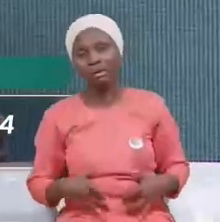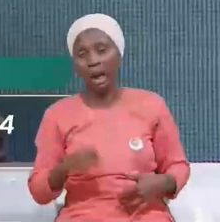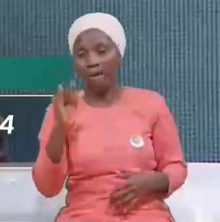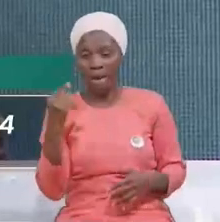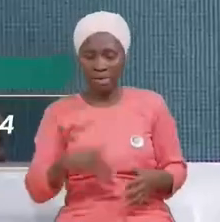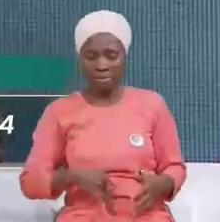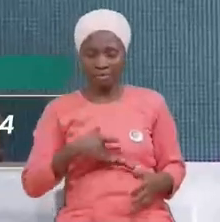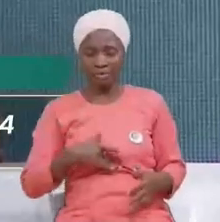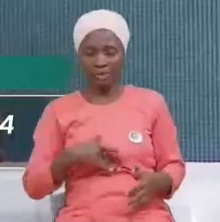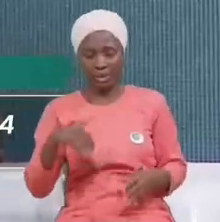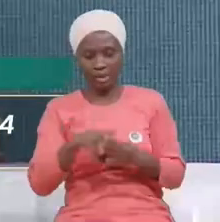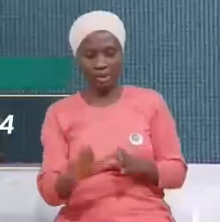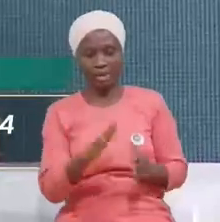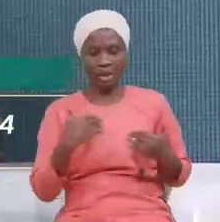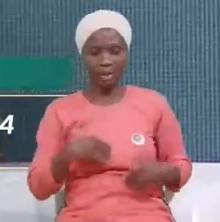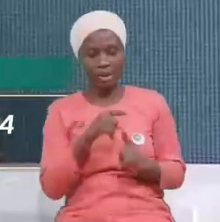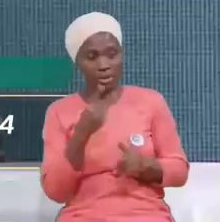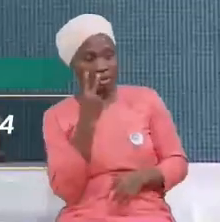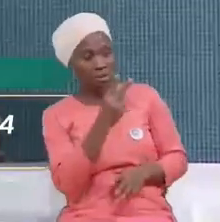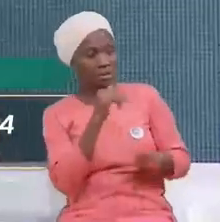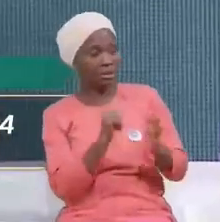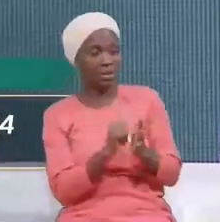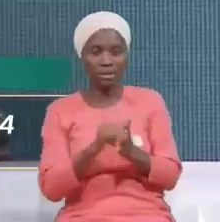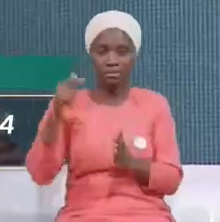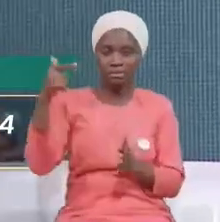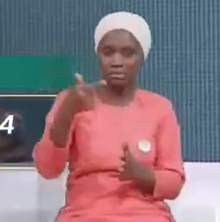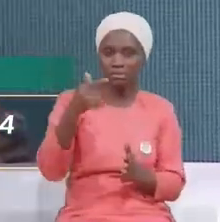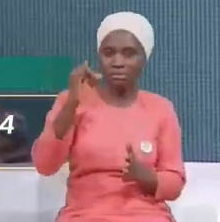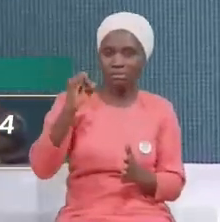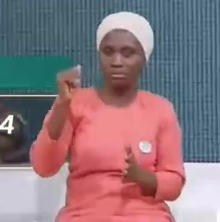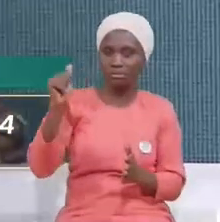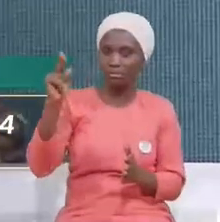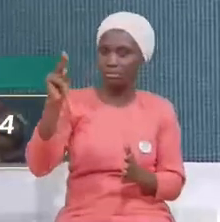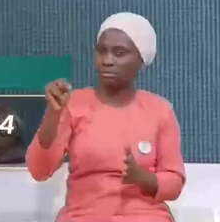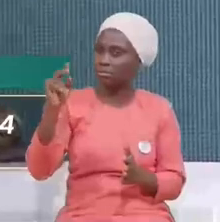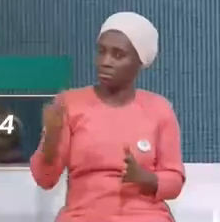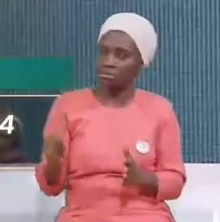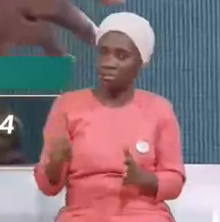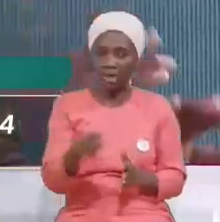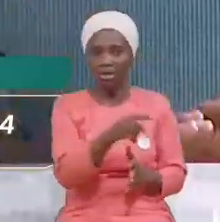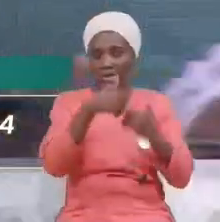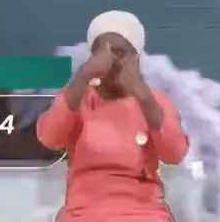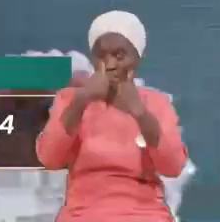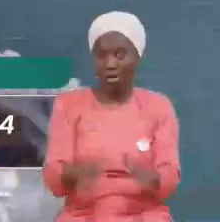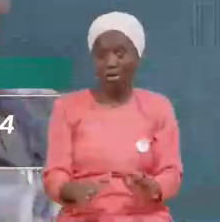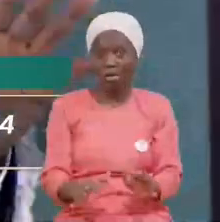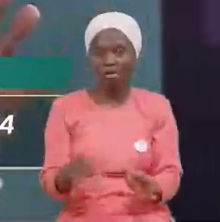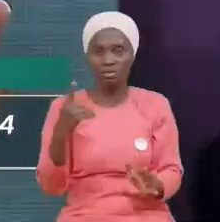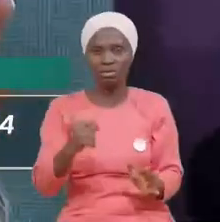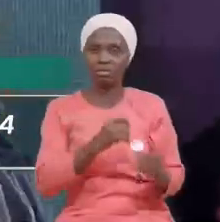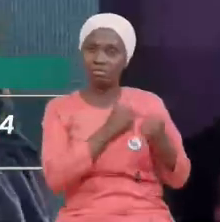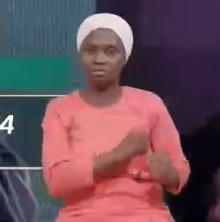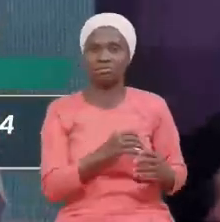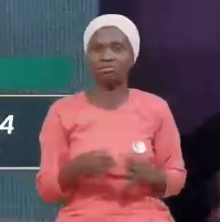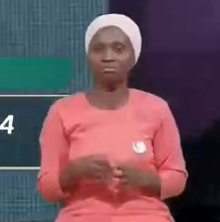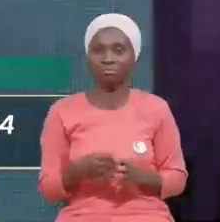Quand ils ont vu ces géants, ils ont perdu courage. Ils ont perdu le courage. Ceux qui perdent le